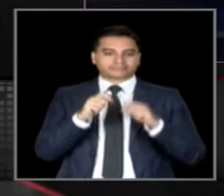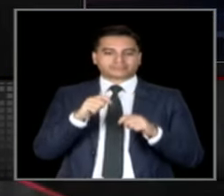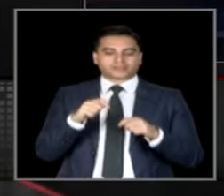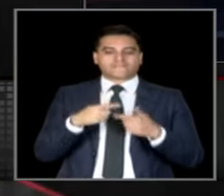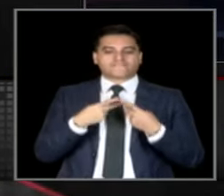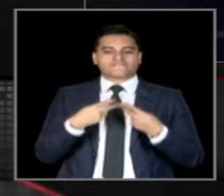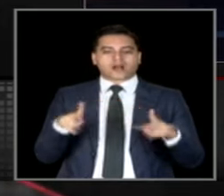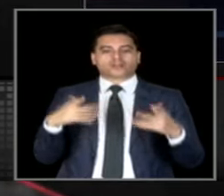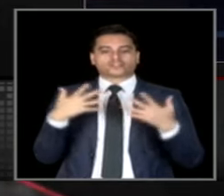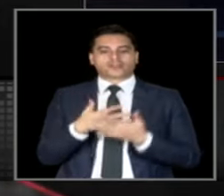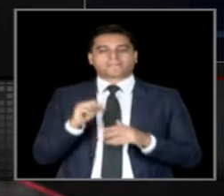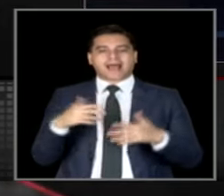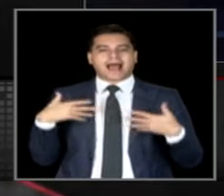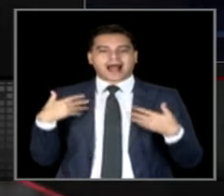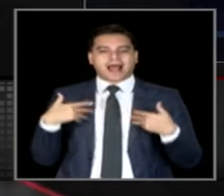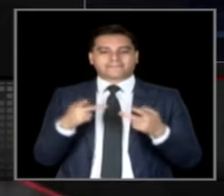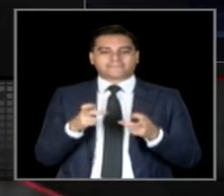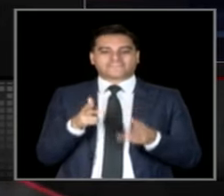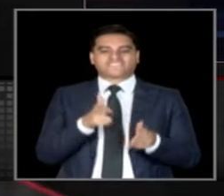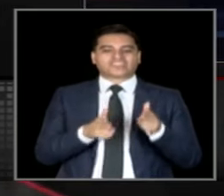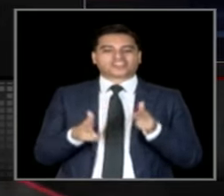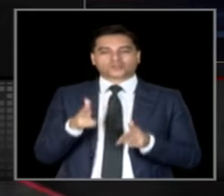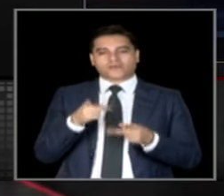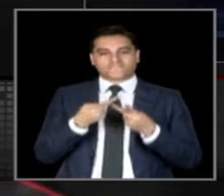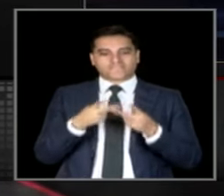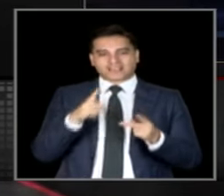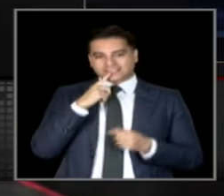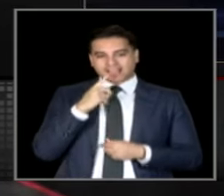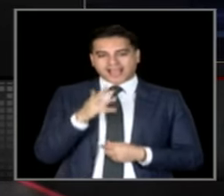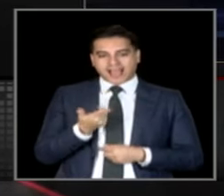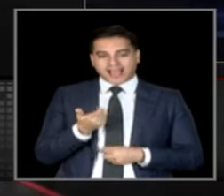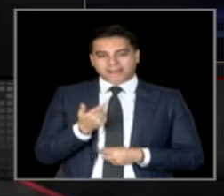الشركة دي اتأسست في كاليفورنيا سنة كام؟